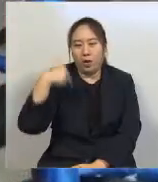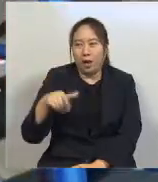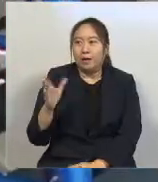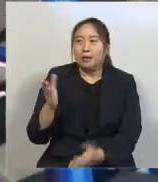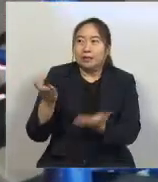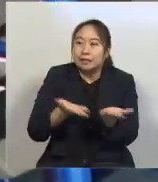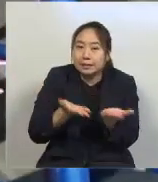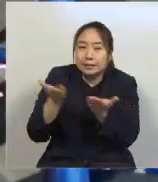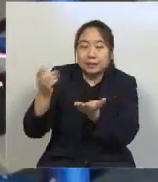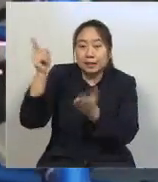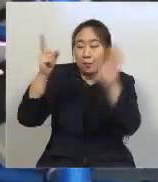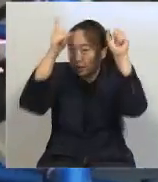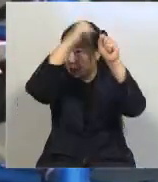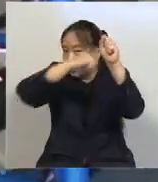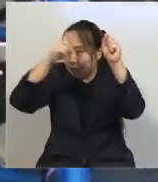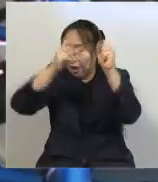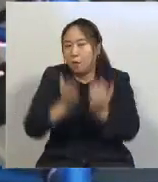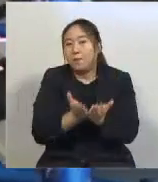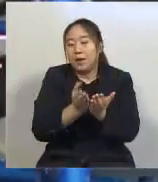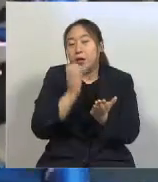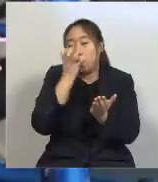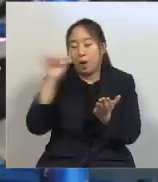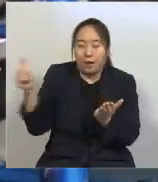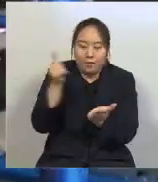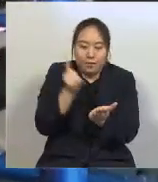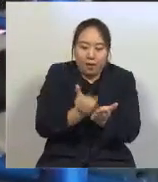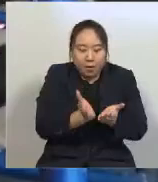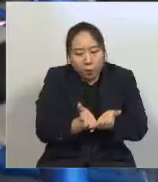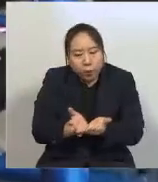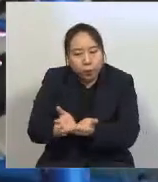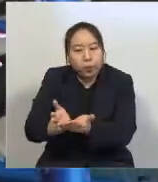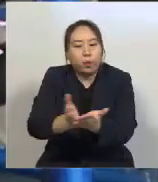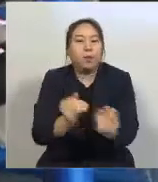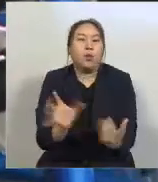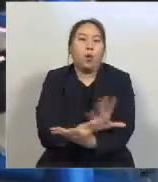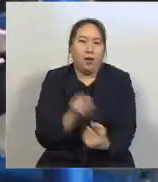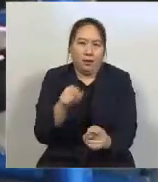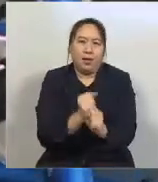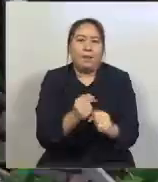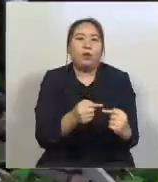แล้วแห่ไปรอบเมืองจนเป็นประเพณีที่สืบทอดจนถึงปัจจุบัน